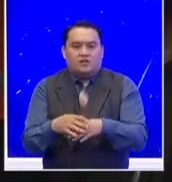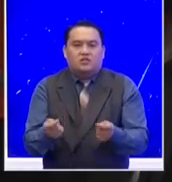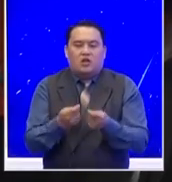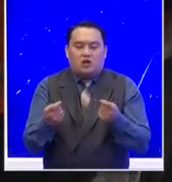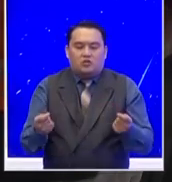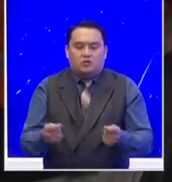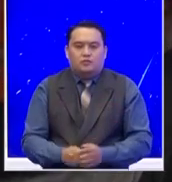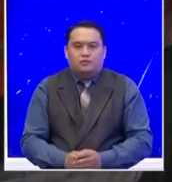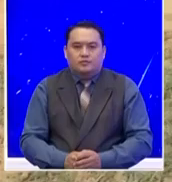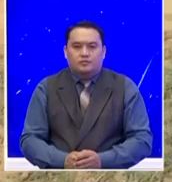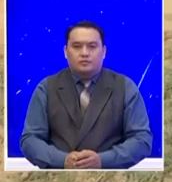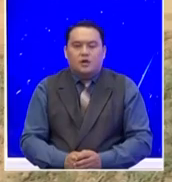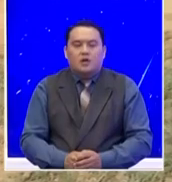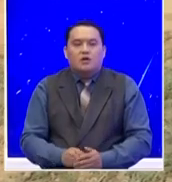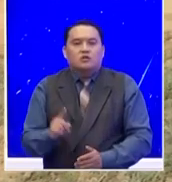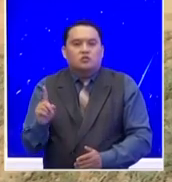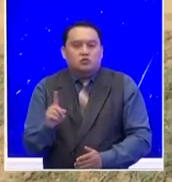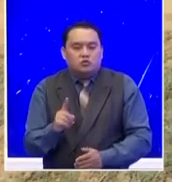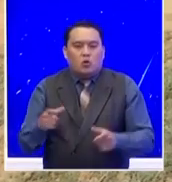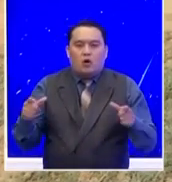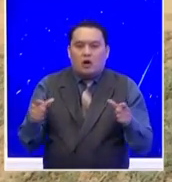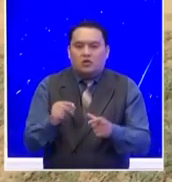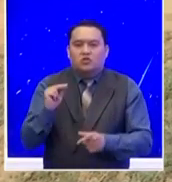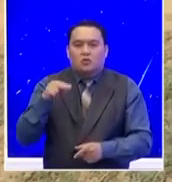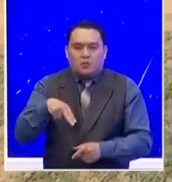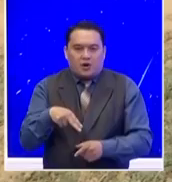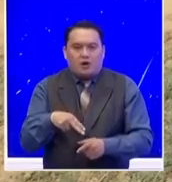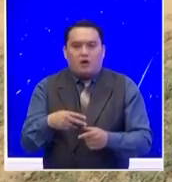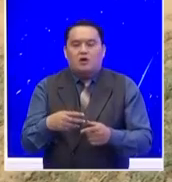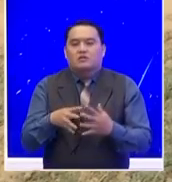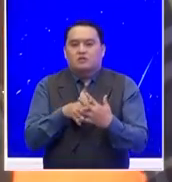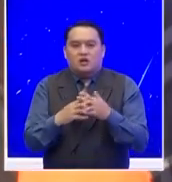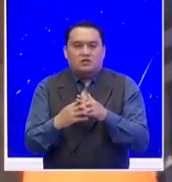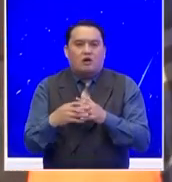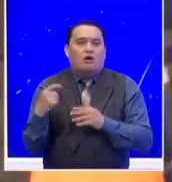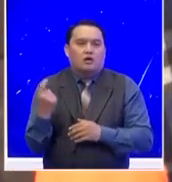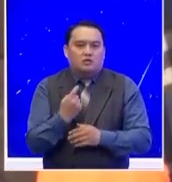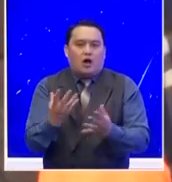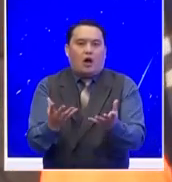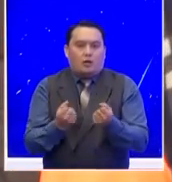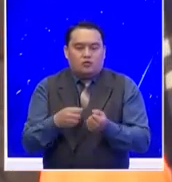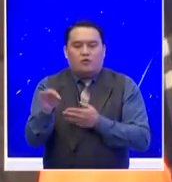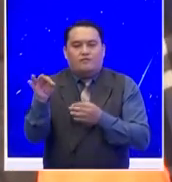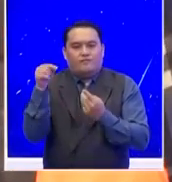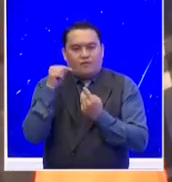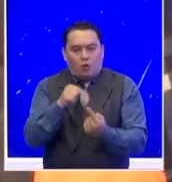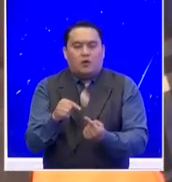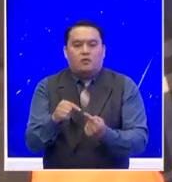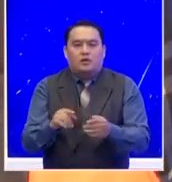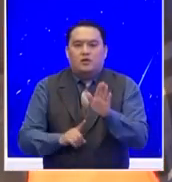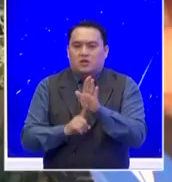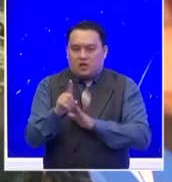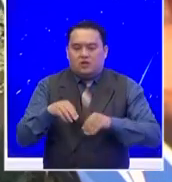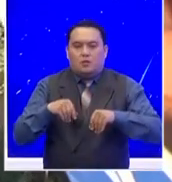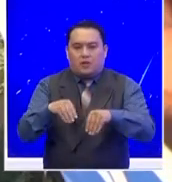и масленичные культуры. Несмотря на карантинный режим, все оборудование крестьяне получили вовремя. Соответственно, вовремя